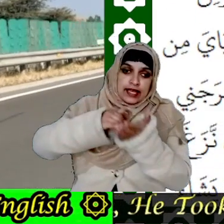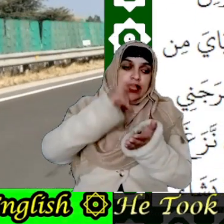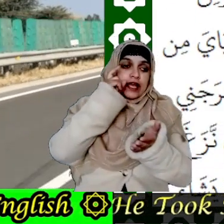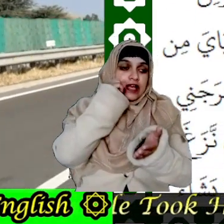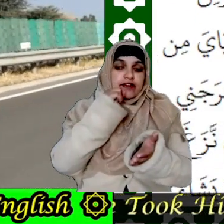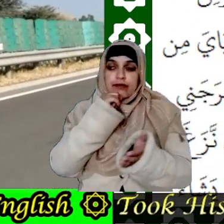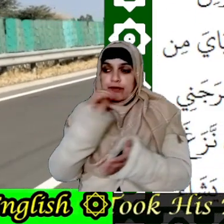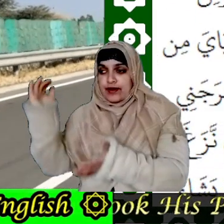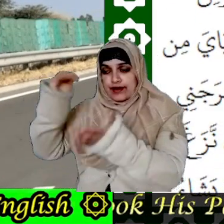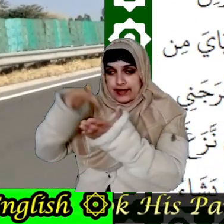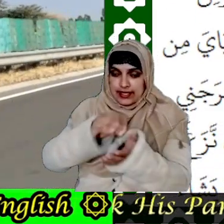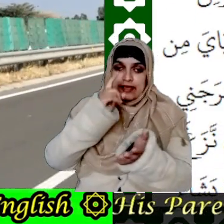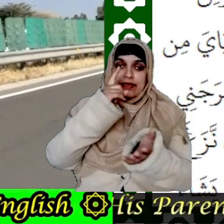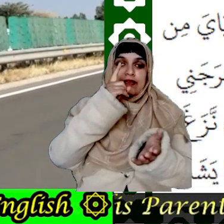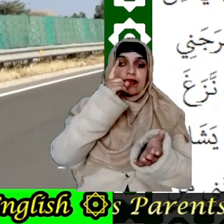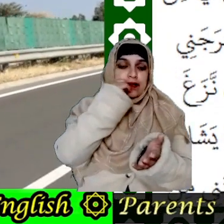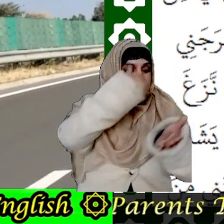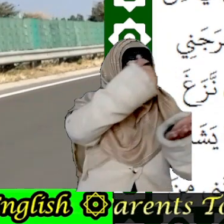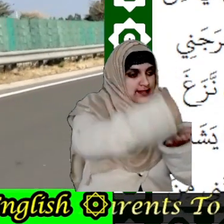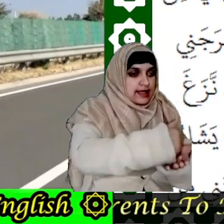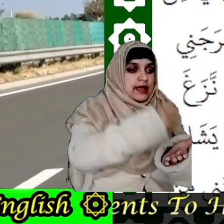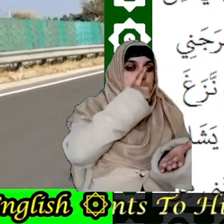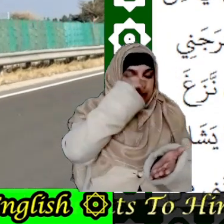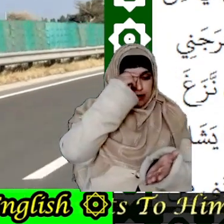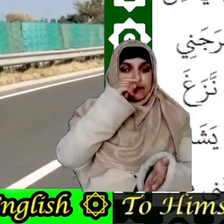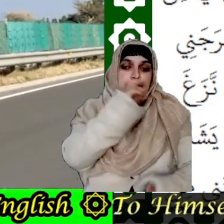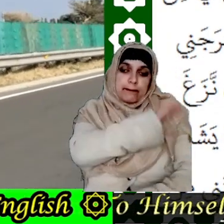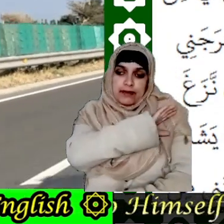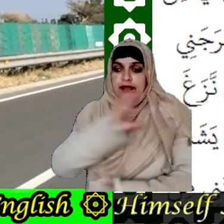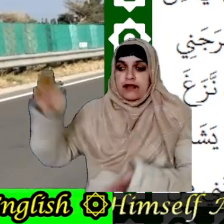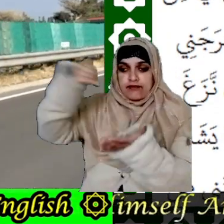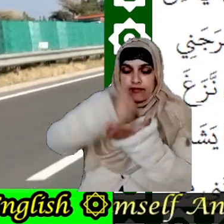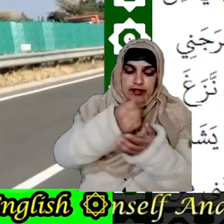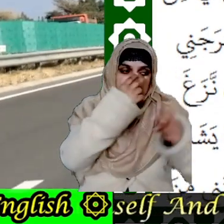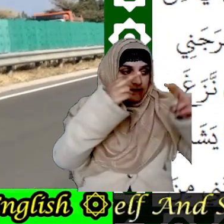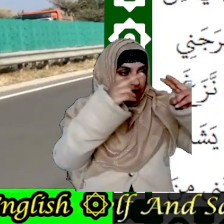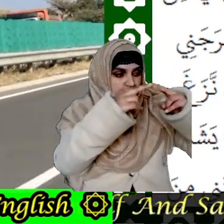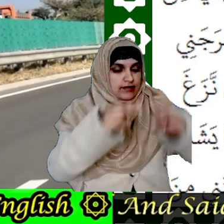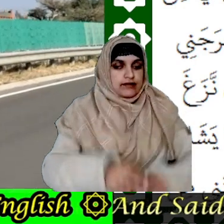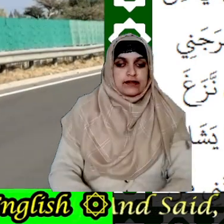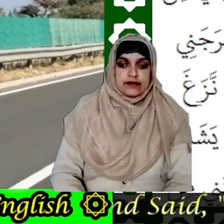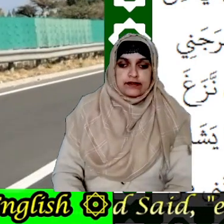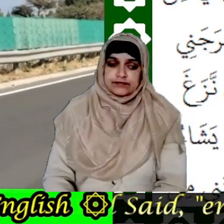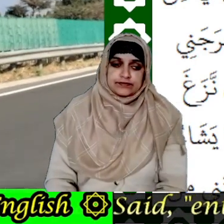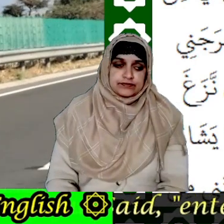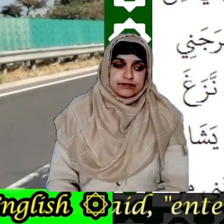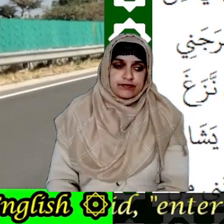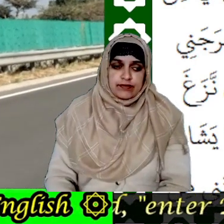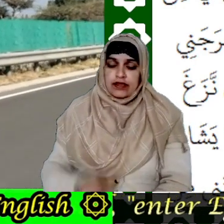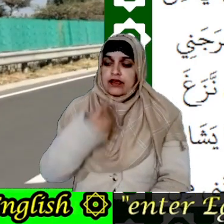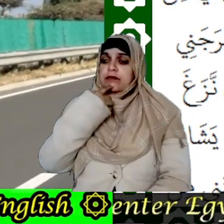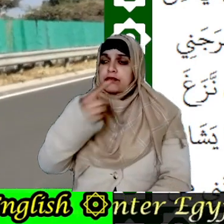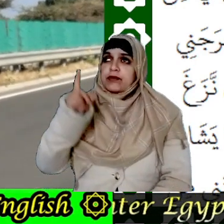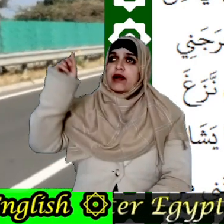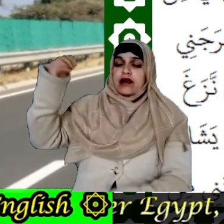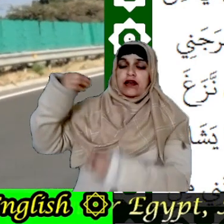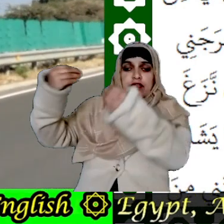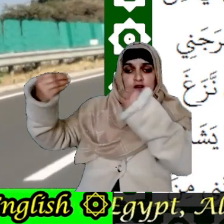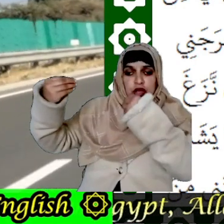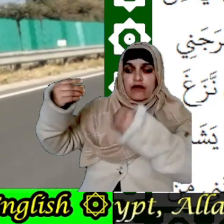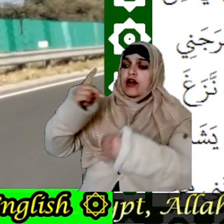على العرش وخروا له سجدا وقال يا أبت